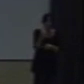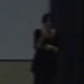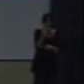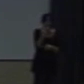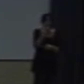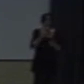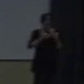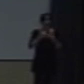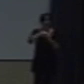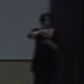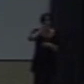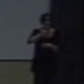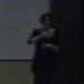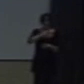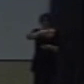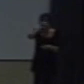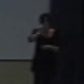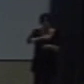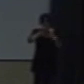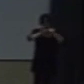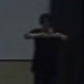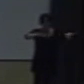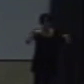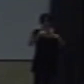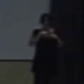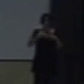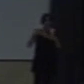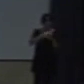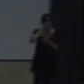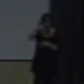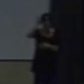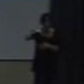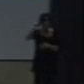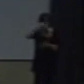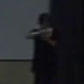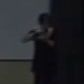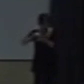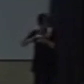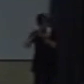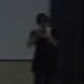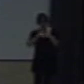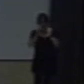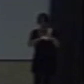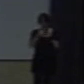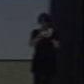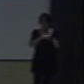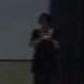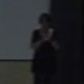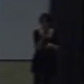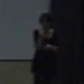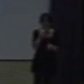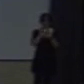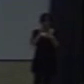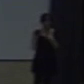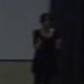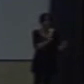comunicació poguessin treure el millor de nosaltres, per contestar el pitjor a vegades, doncs crec que tindríem una altra imatge i